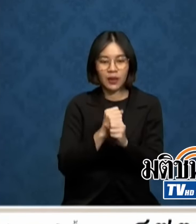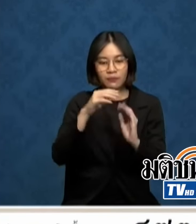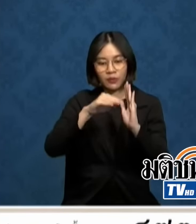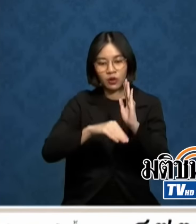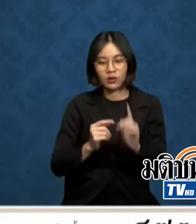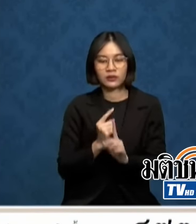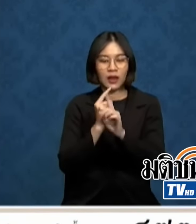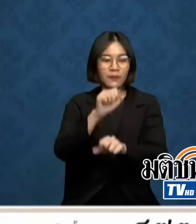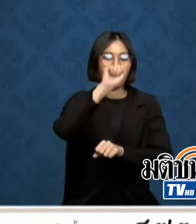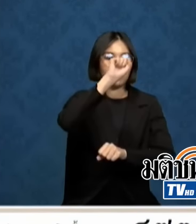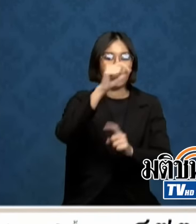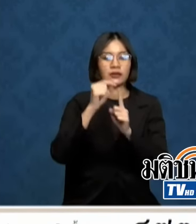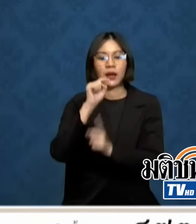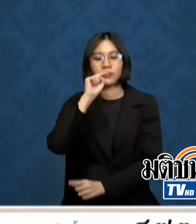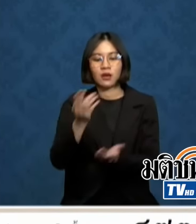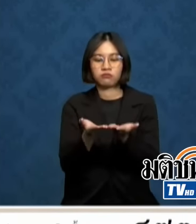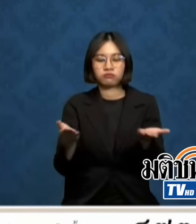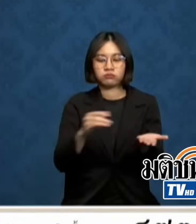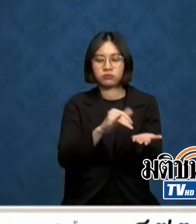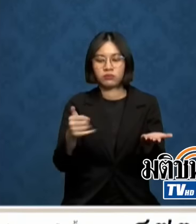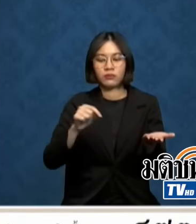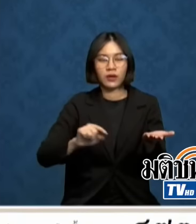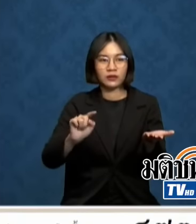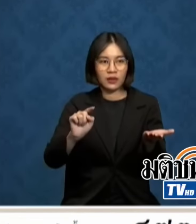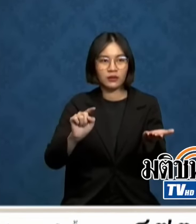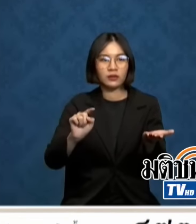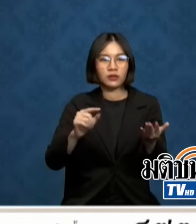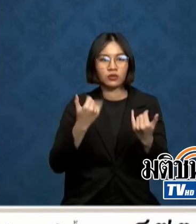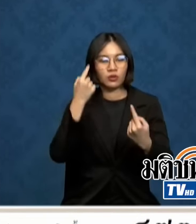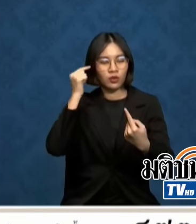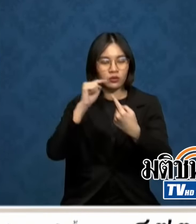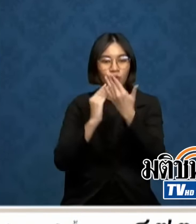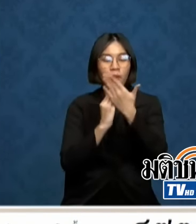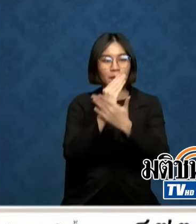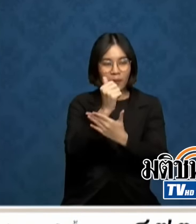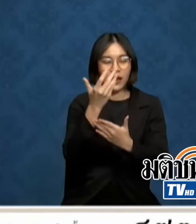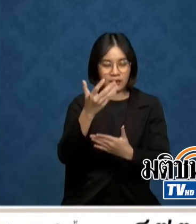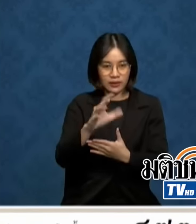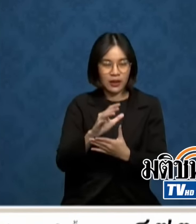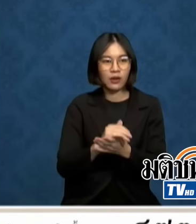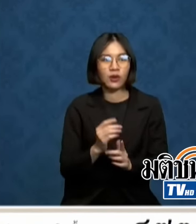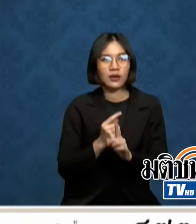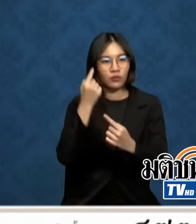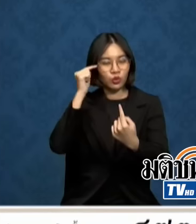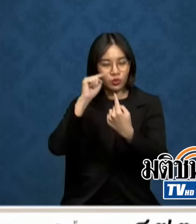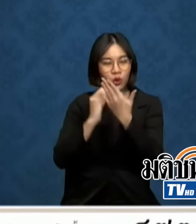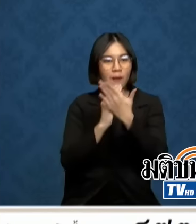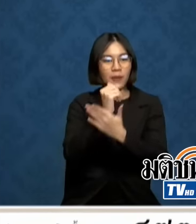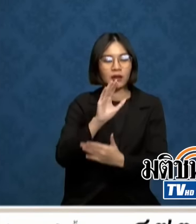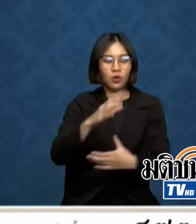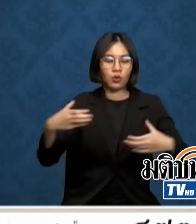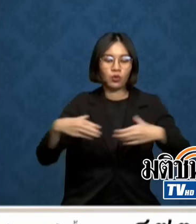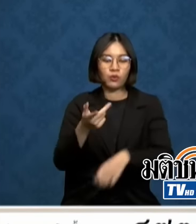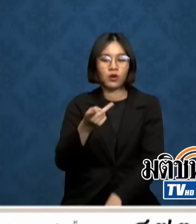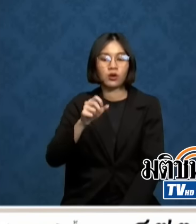ประกาศและคำสั่งบางฉบับนะคะท่านประธานได้บรรลุวัตถุประสงค์ตามที่มุ่งหมายไว้ของคณะ